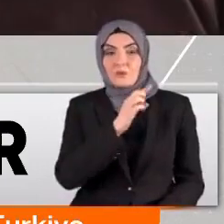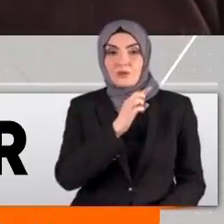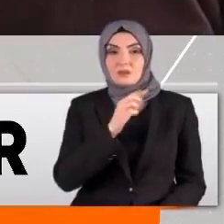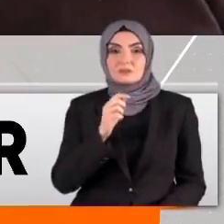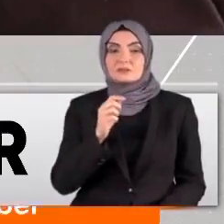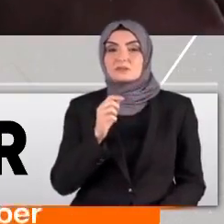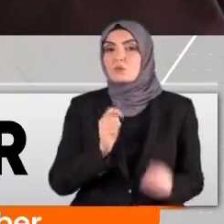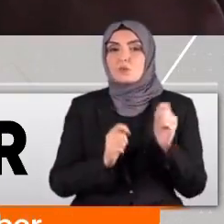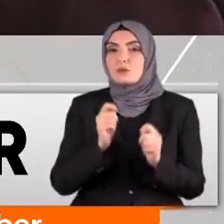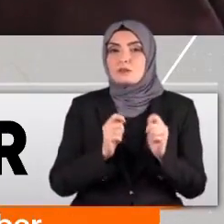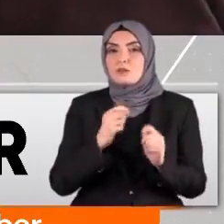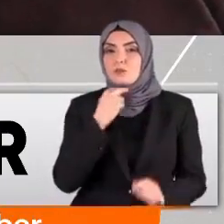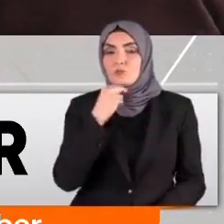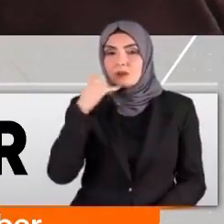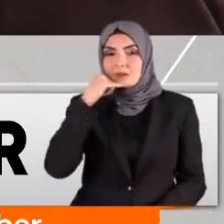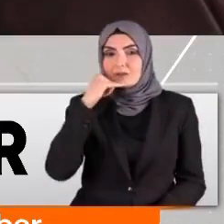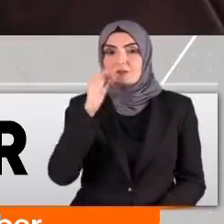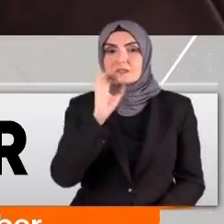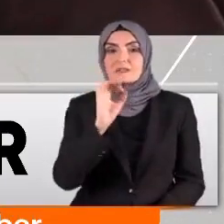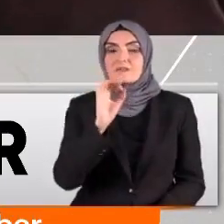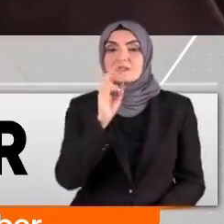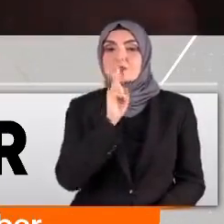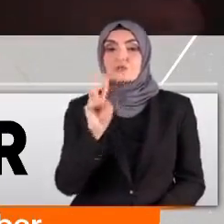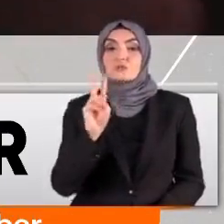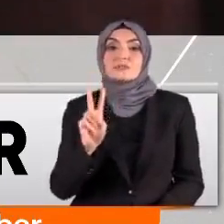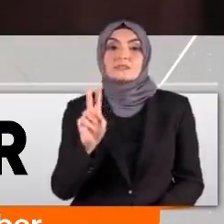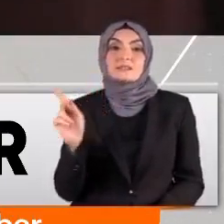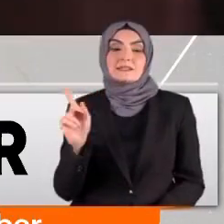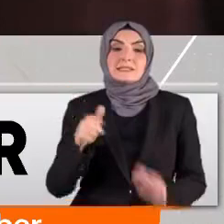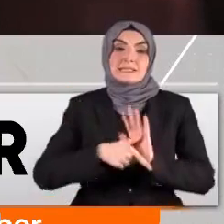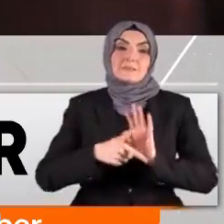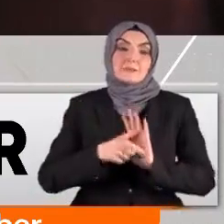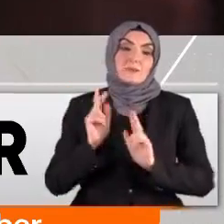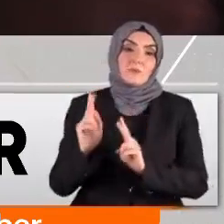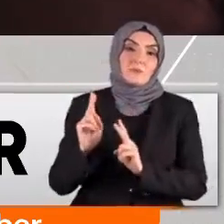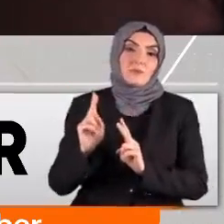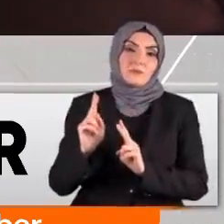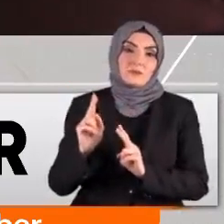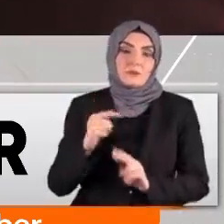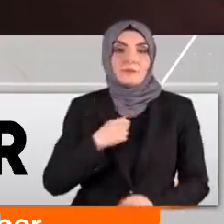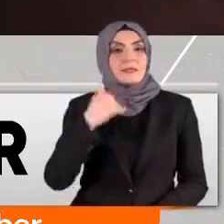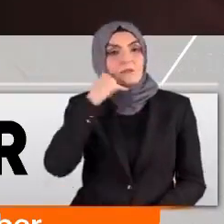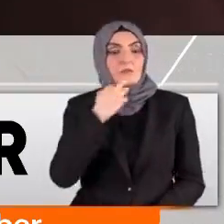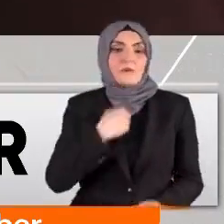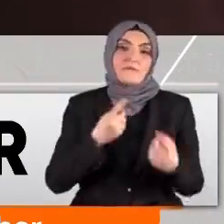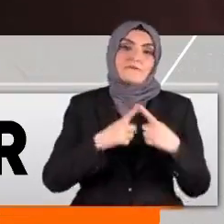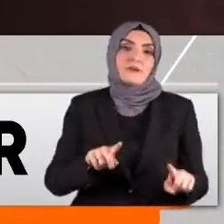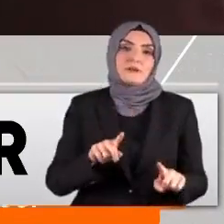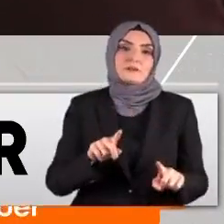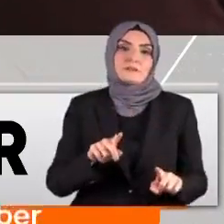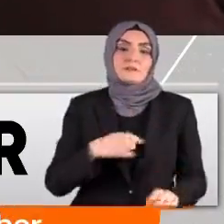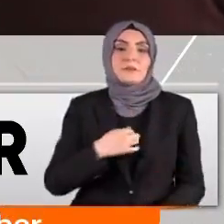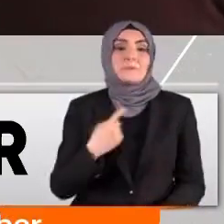numara. Bunun alan kodu 0374. O İzmir'i kullanıyor. Evet. Biz artık bundan bıktık. İşletme olarak her gün mücadele